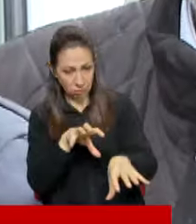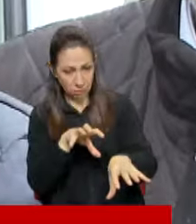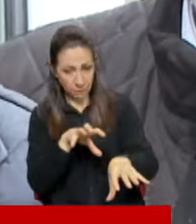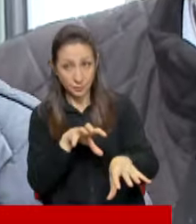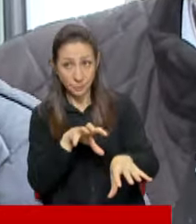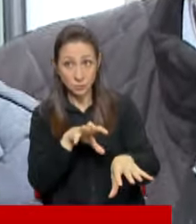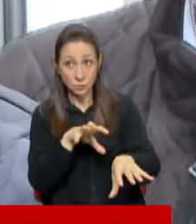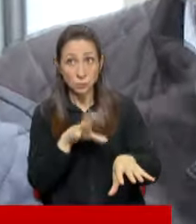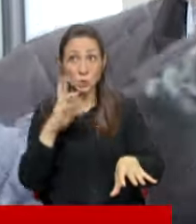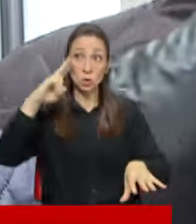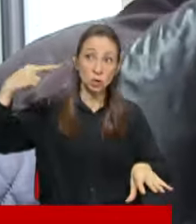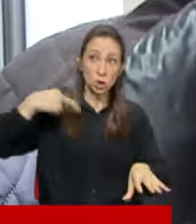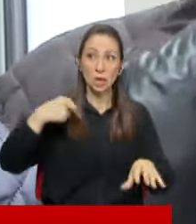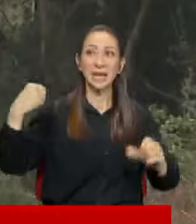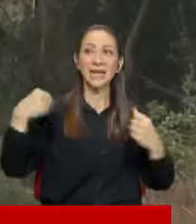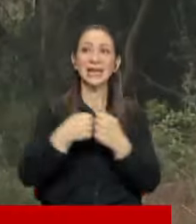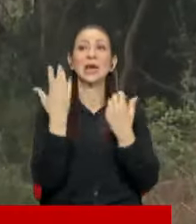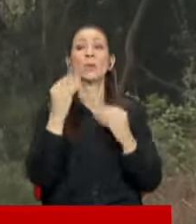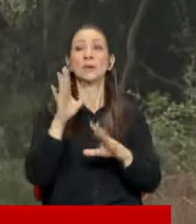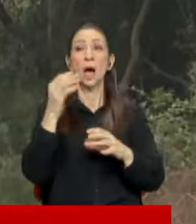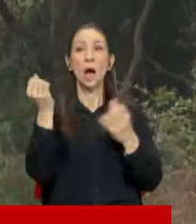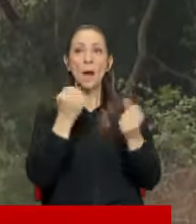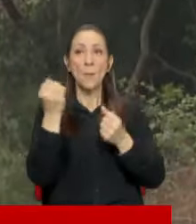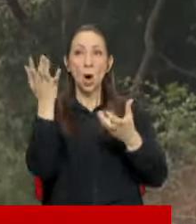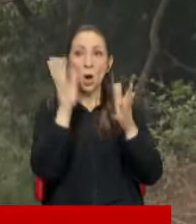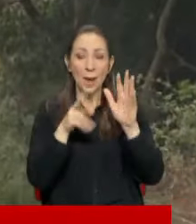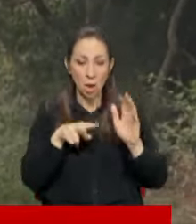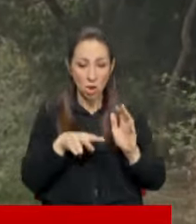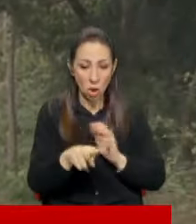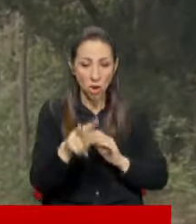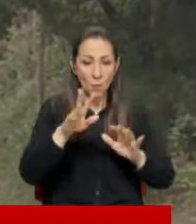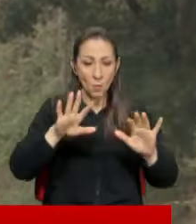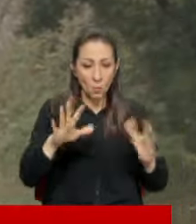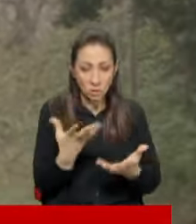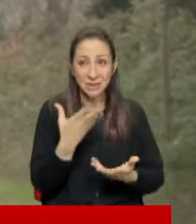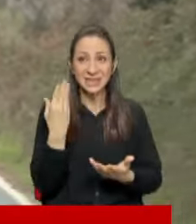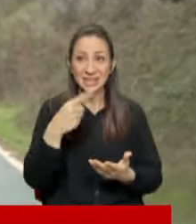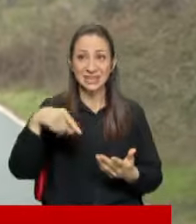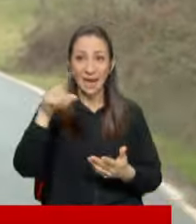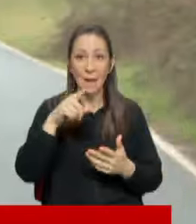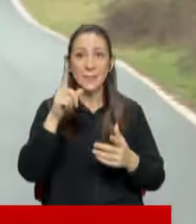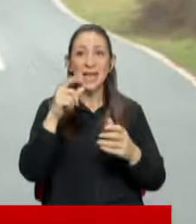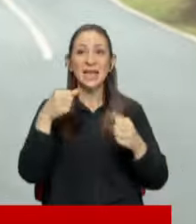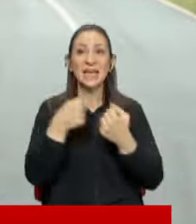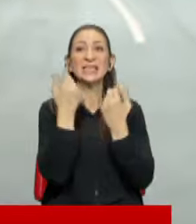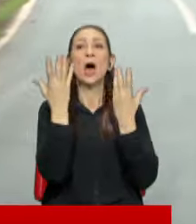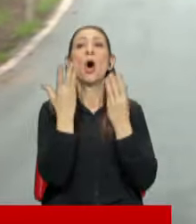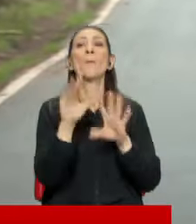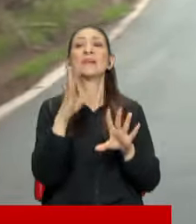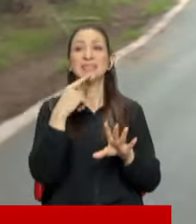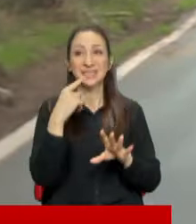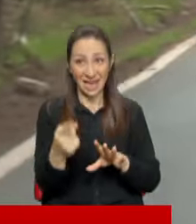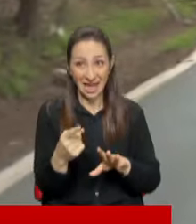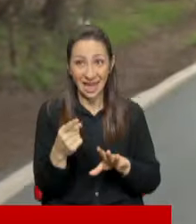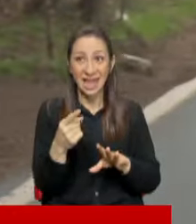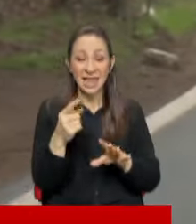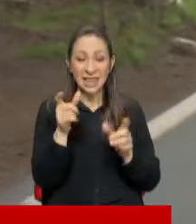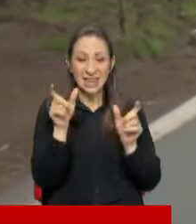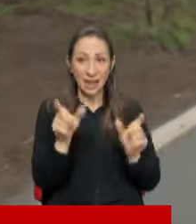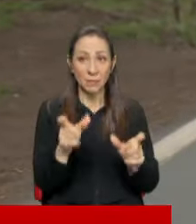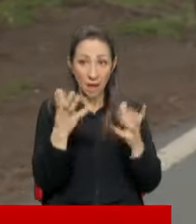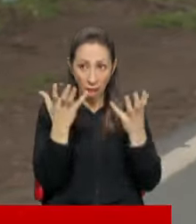ön tarafa açarak görsün, kaza olmasın. Araçları orman yolunda arıza yapan gençler bir kaza da meydana gelmesin diye